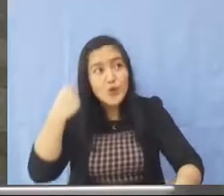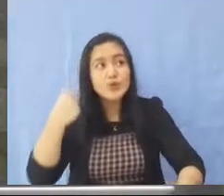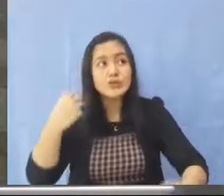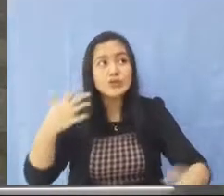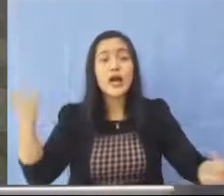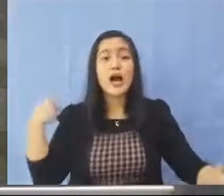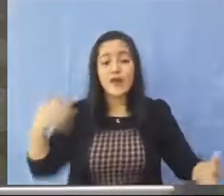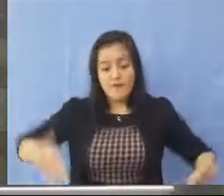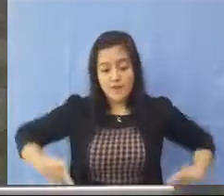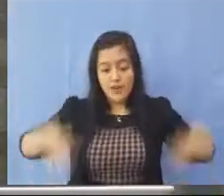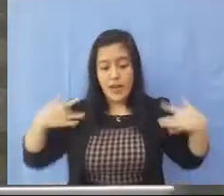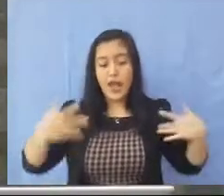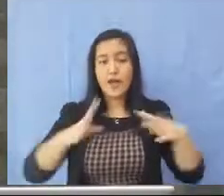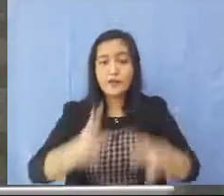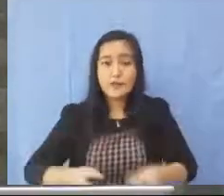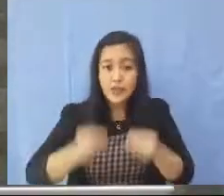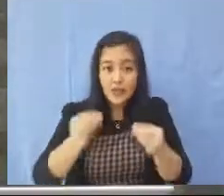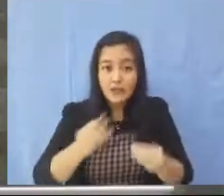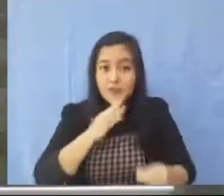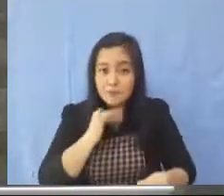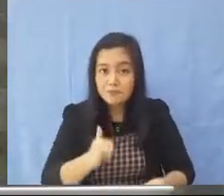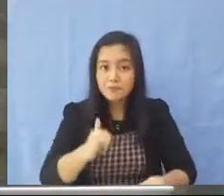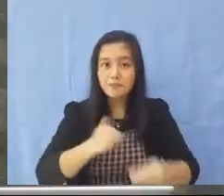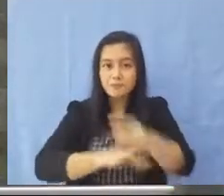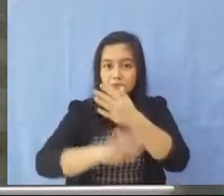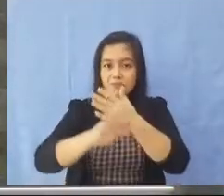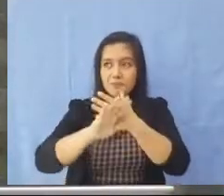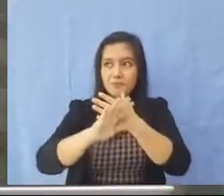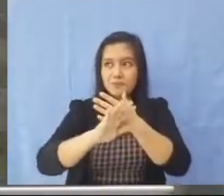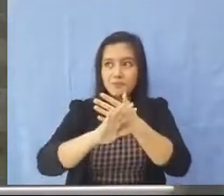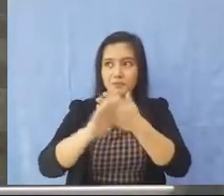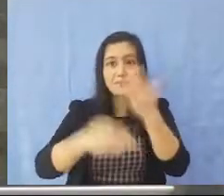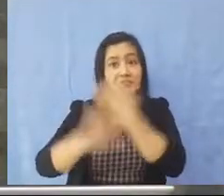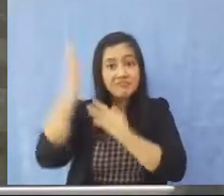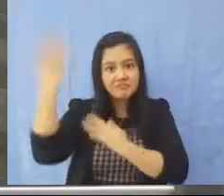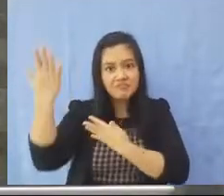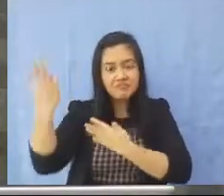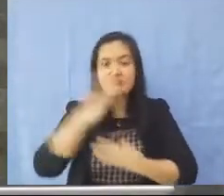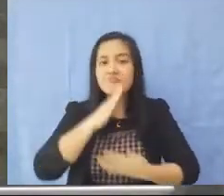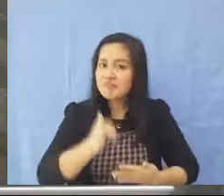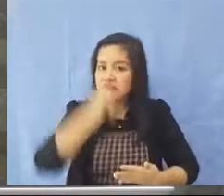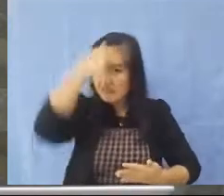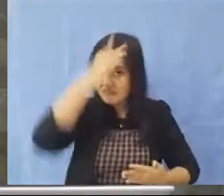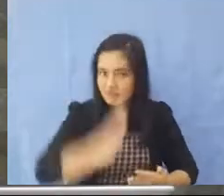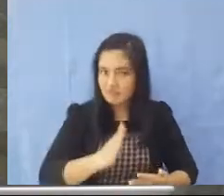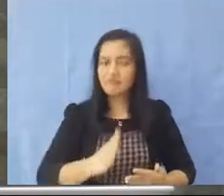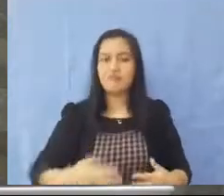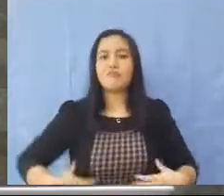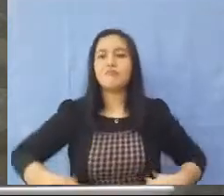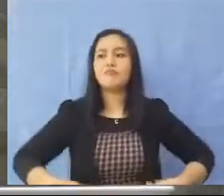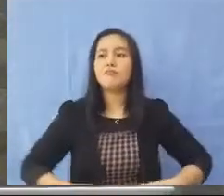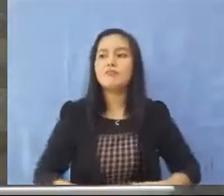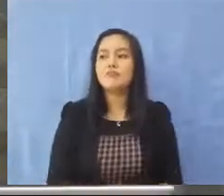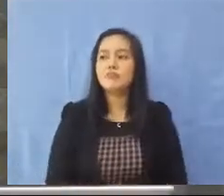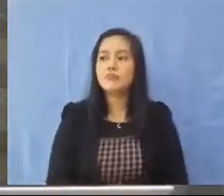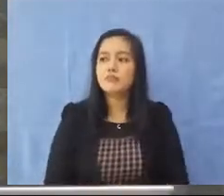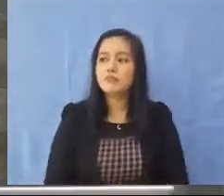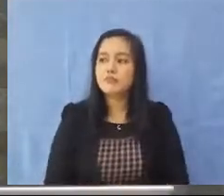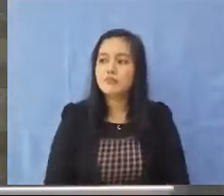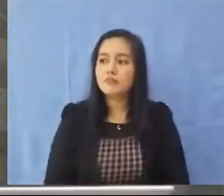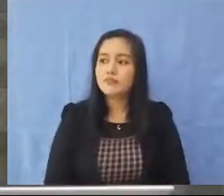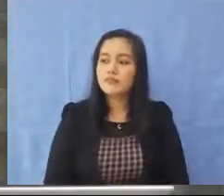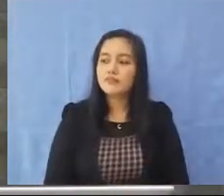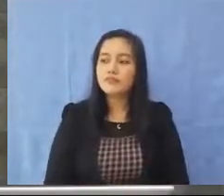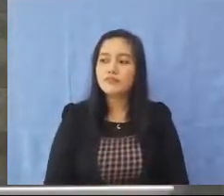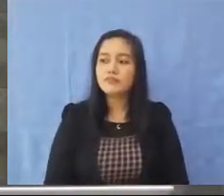pagkagamit sa kanila o yung antas, yung grade nila sa bawat isa. Wala pong naglalamangan dyan. Lahat po yan ay pantay-pantay. And